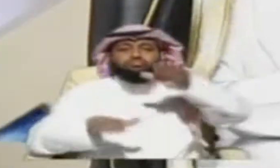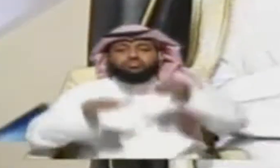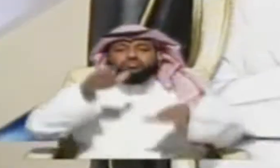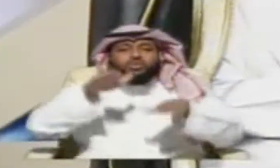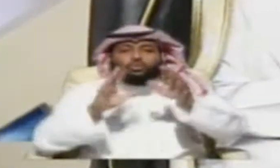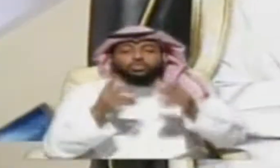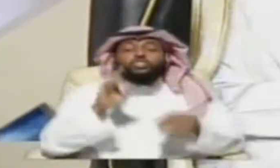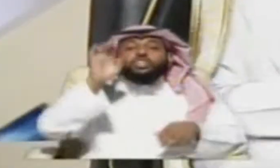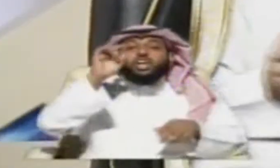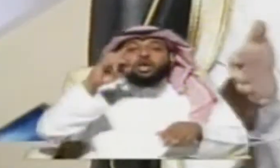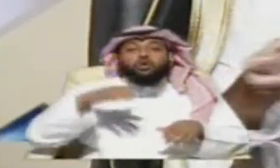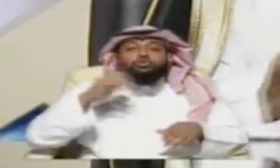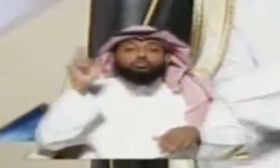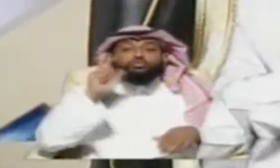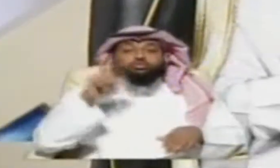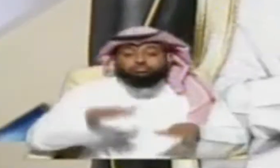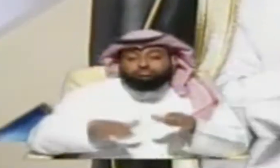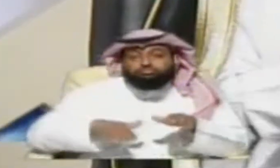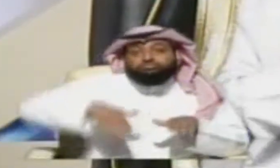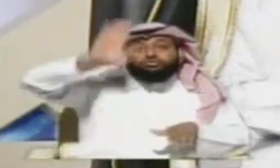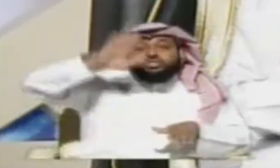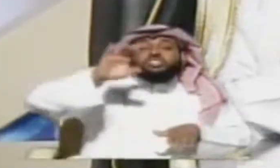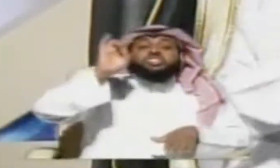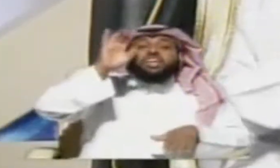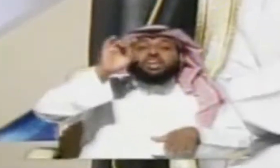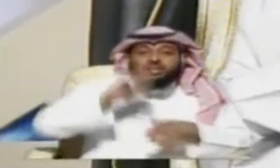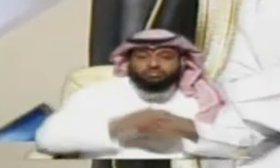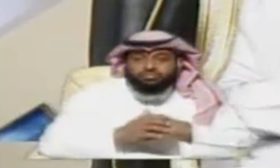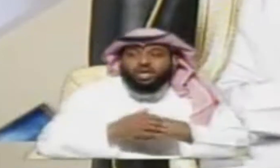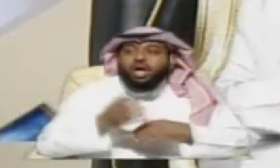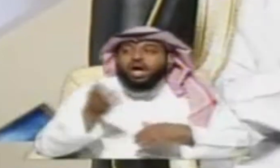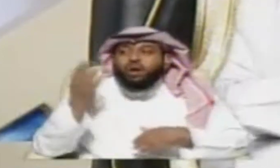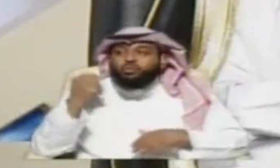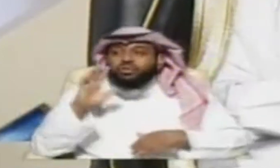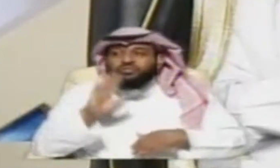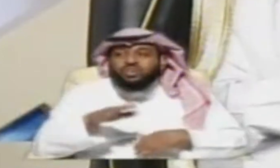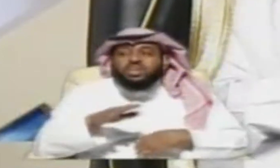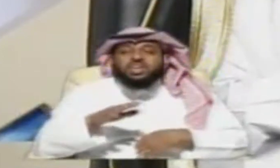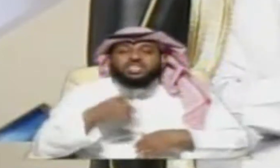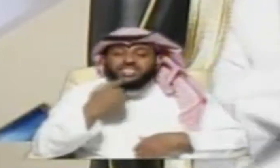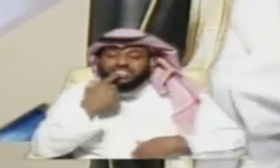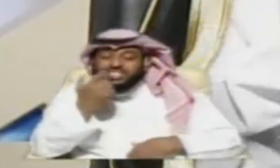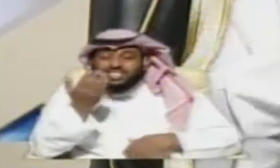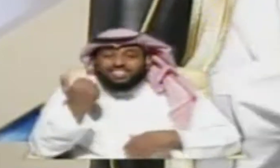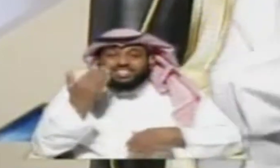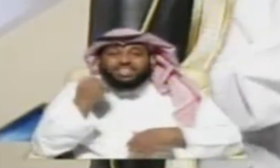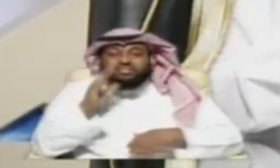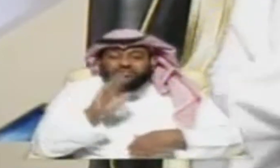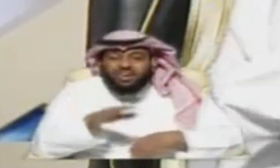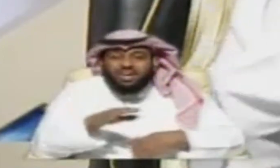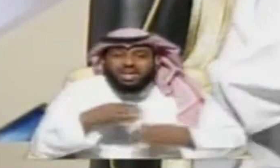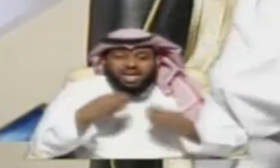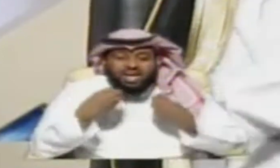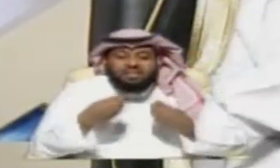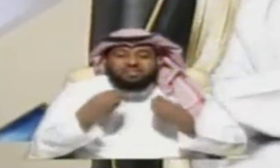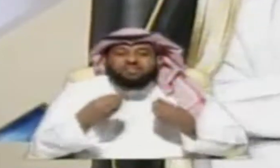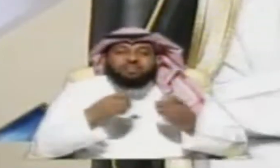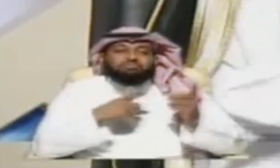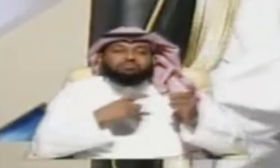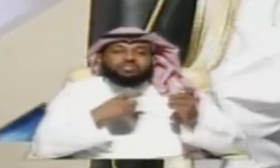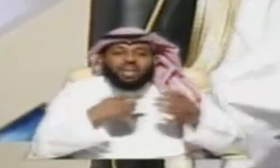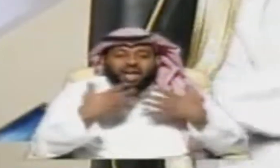الذي حصل خلال سنوات معدودة من تقنيات بسيطة خلال سنوات معدودة، إن شاء الله تعالى نقول